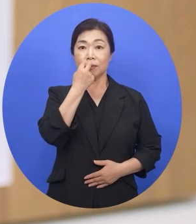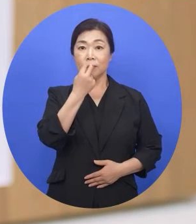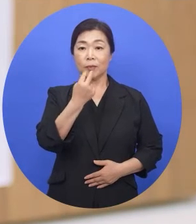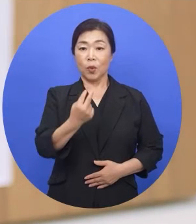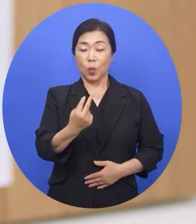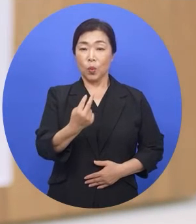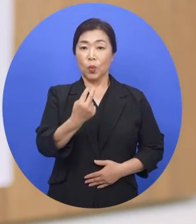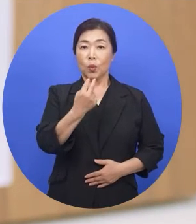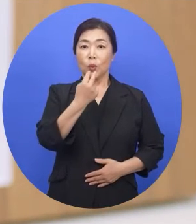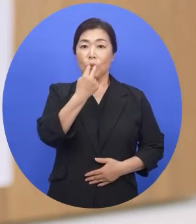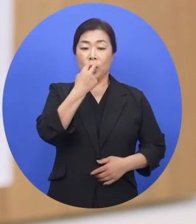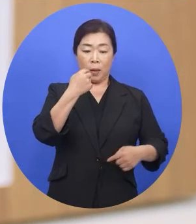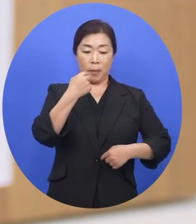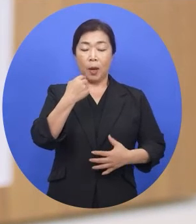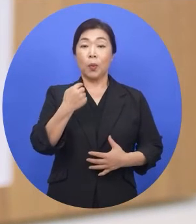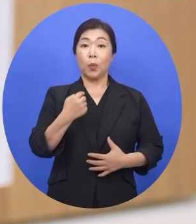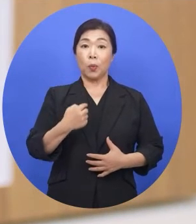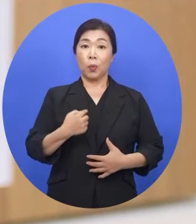숨을 들이쉬고